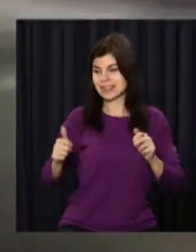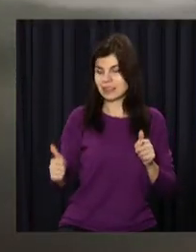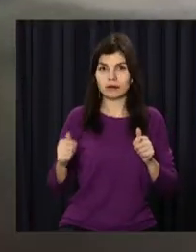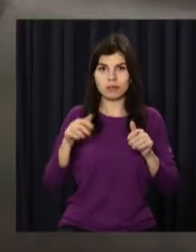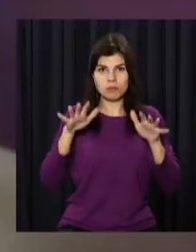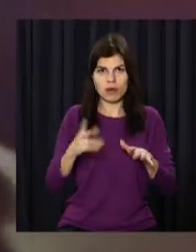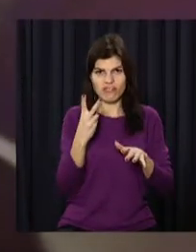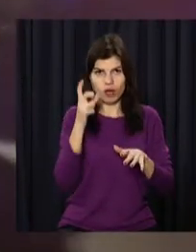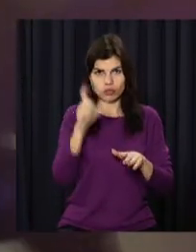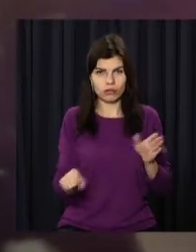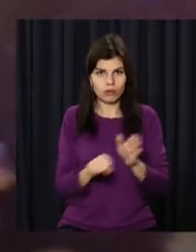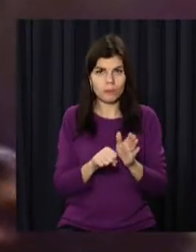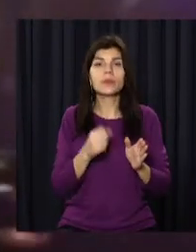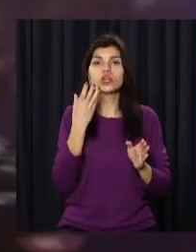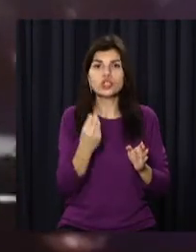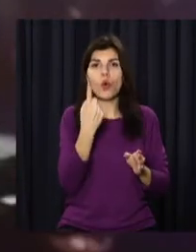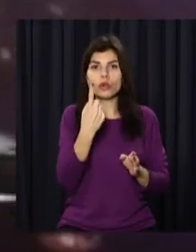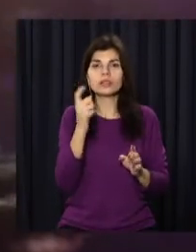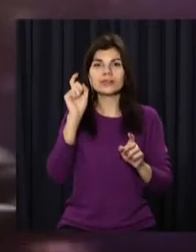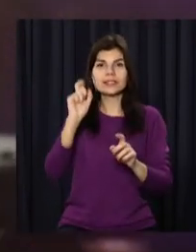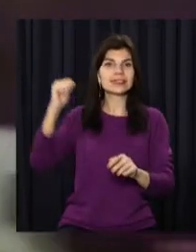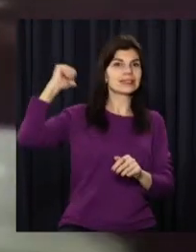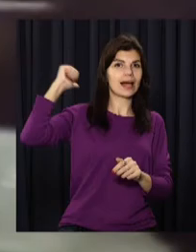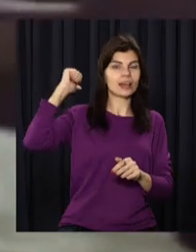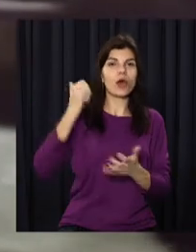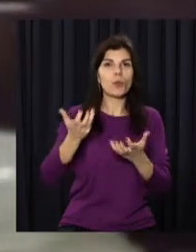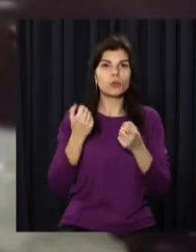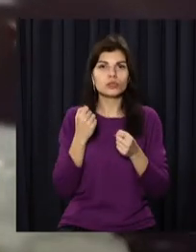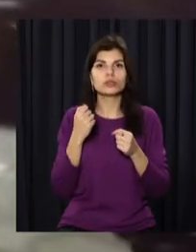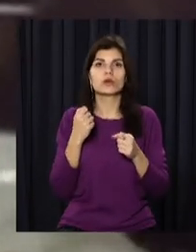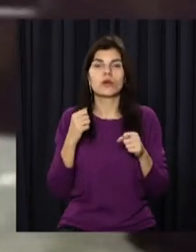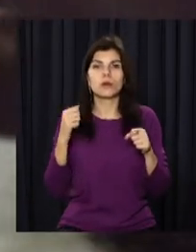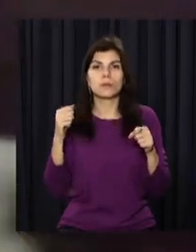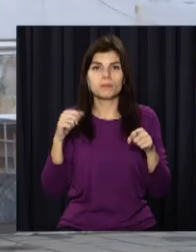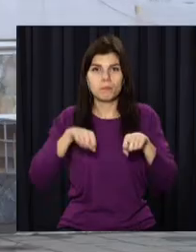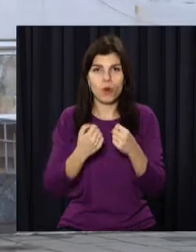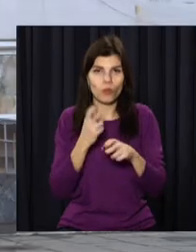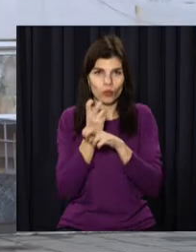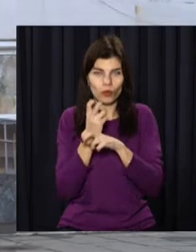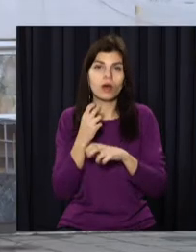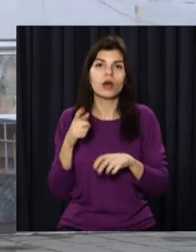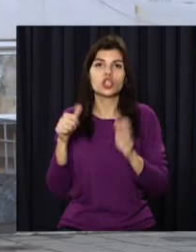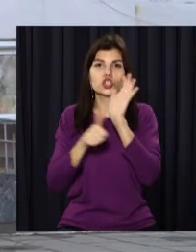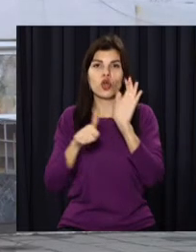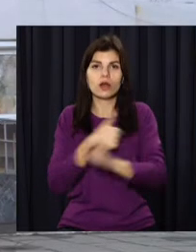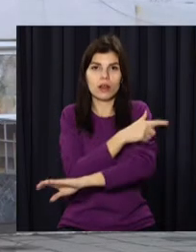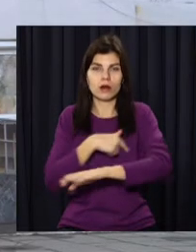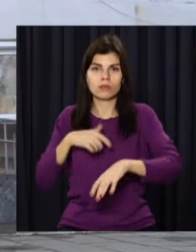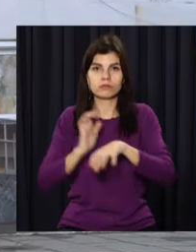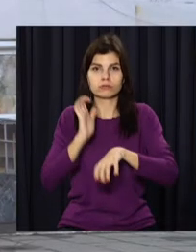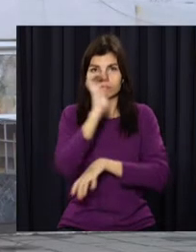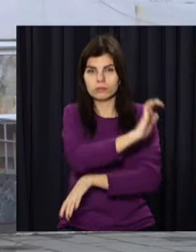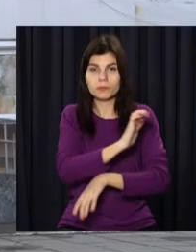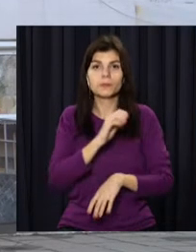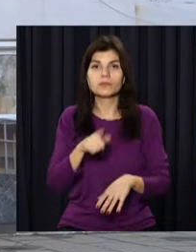загинули на місці. Ще один пасажир, який сидів позаду, отримав перелами. Його доправили до 6-ї лікарні Дніпра. Він у